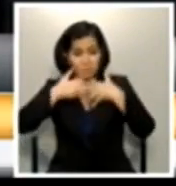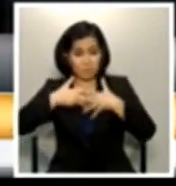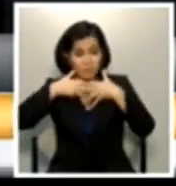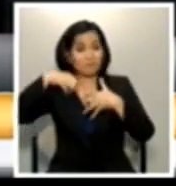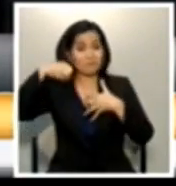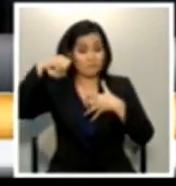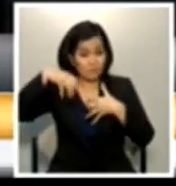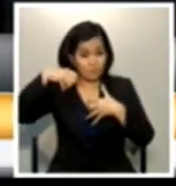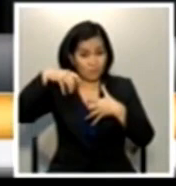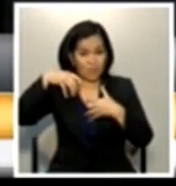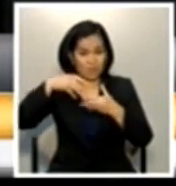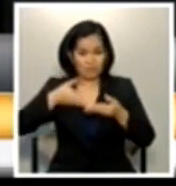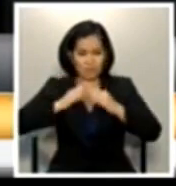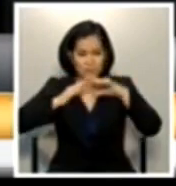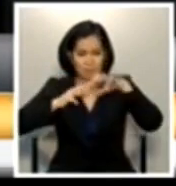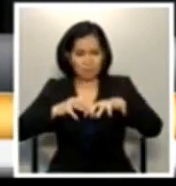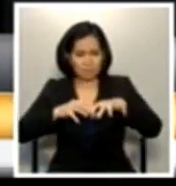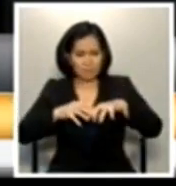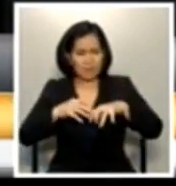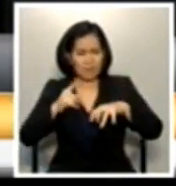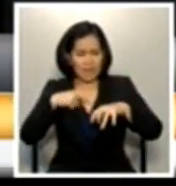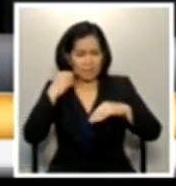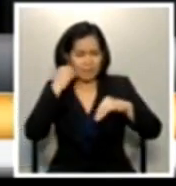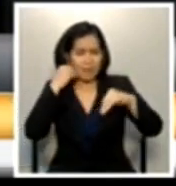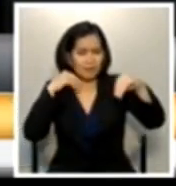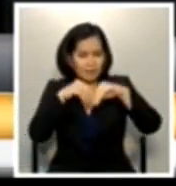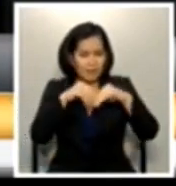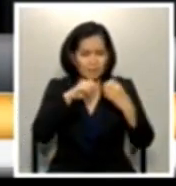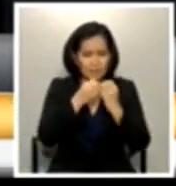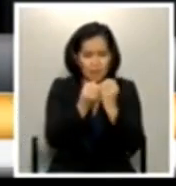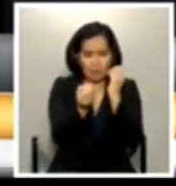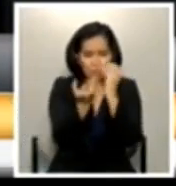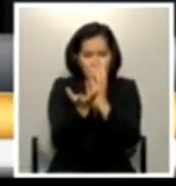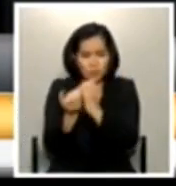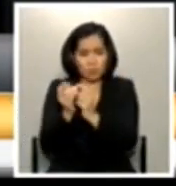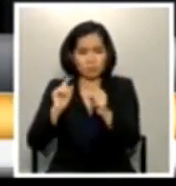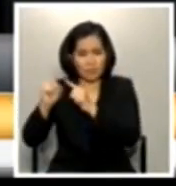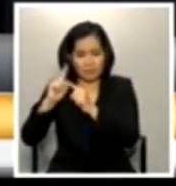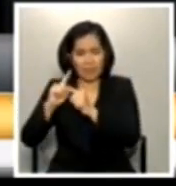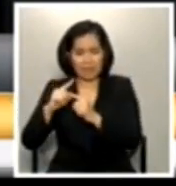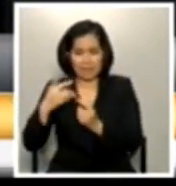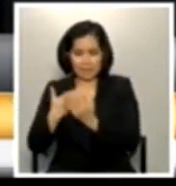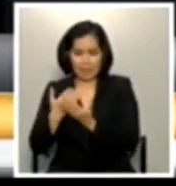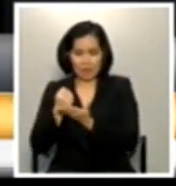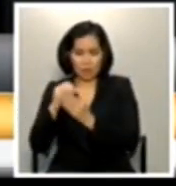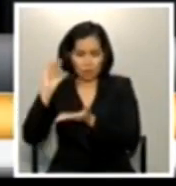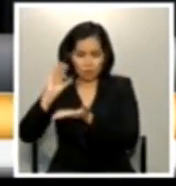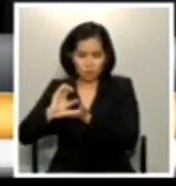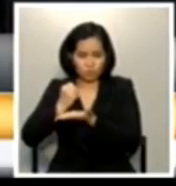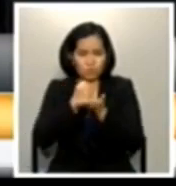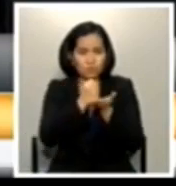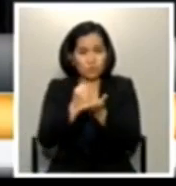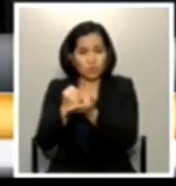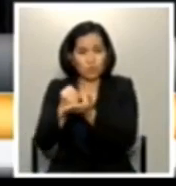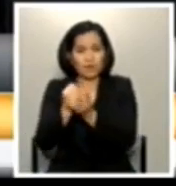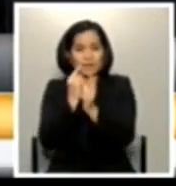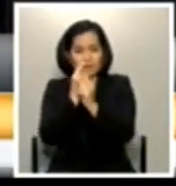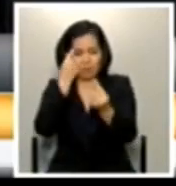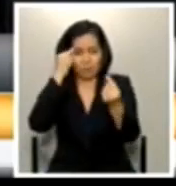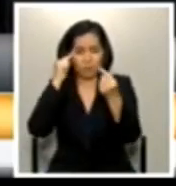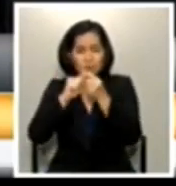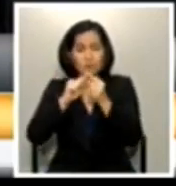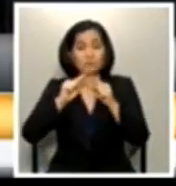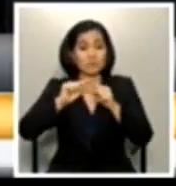ษทีครับผู้ได้ผลกระทบจากการตั้งโรงงานไฟฟ้าซึ่งอยู่ในวัตถุประสงค์ในข้อที่3นะครับผมเองก็เป็นคณะอนุกรรม